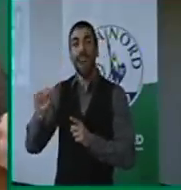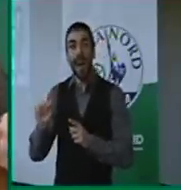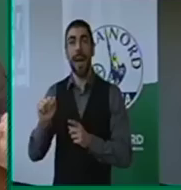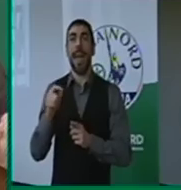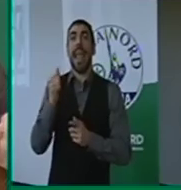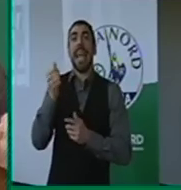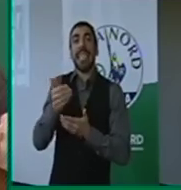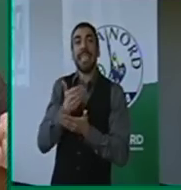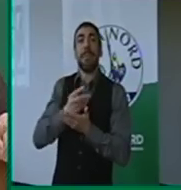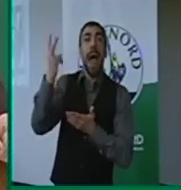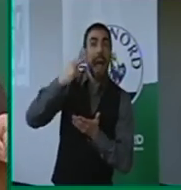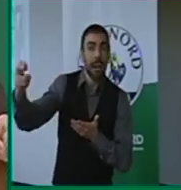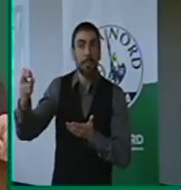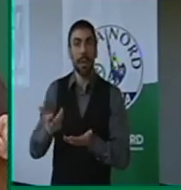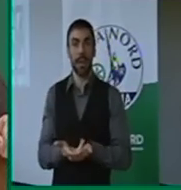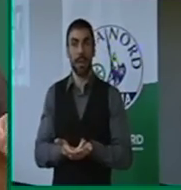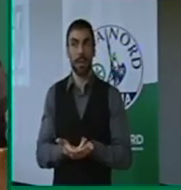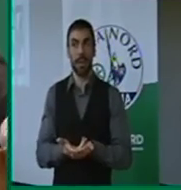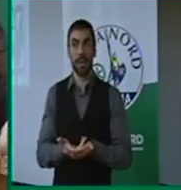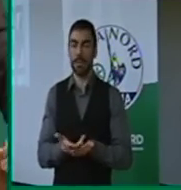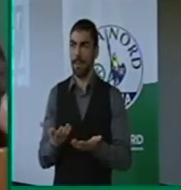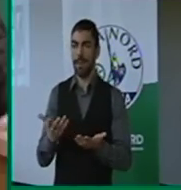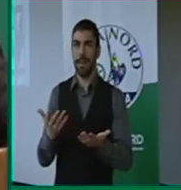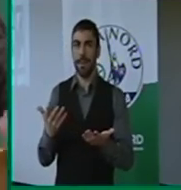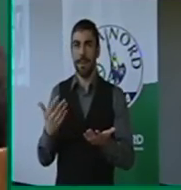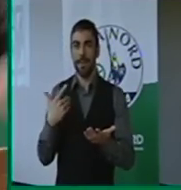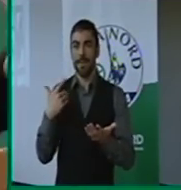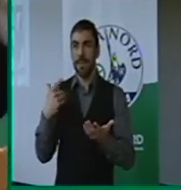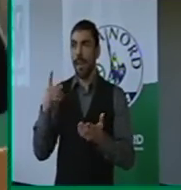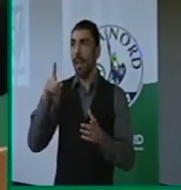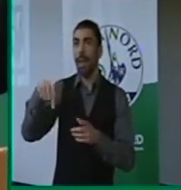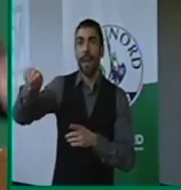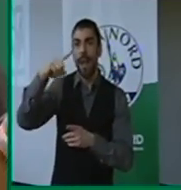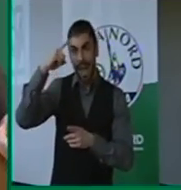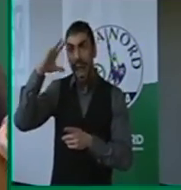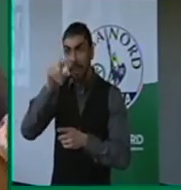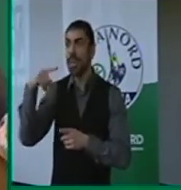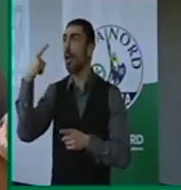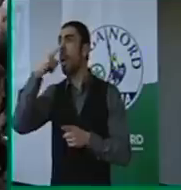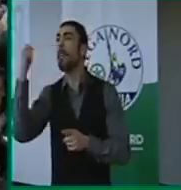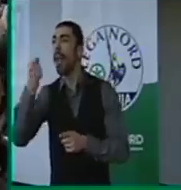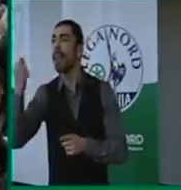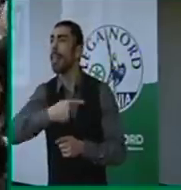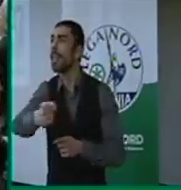l'IVA ma Ma vi rendete conto di quanto vi Pigliano per il